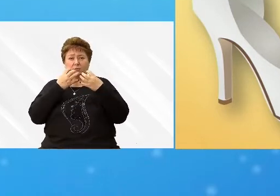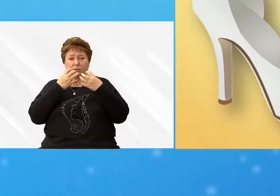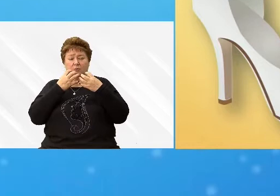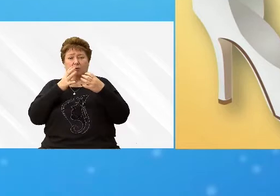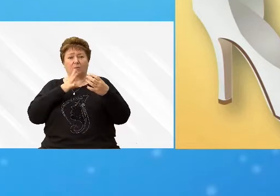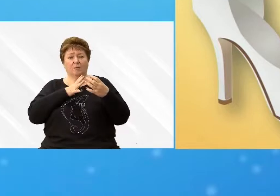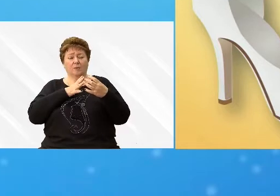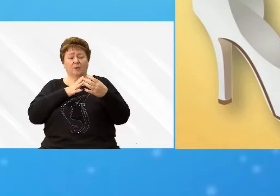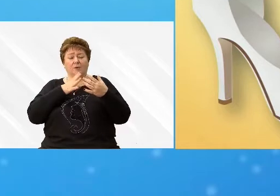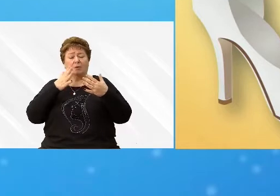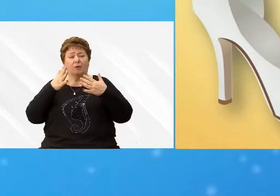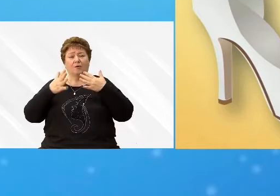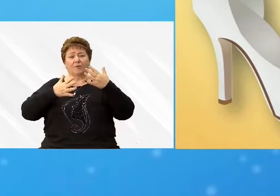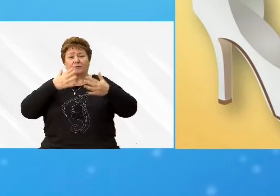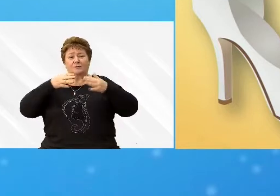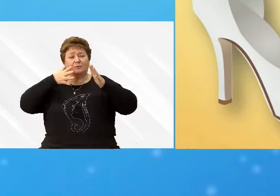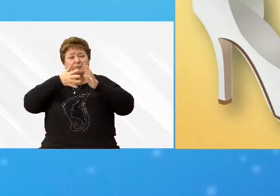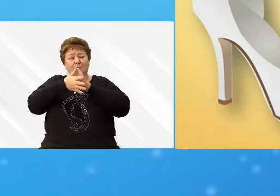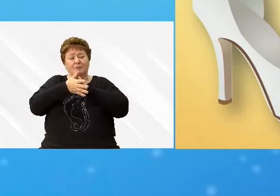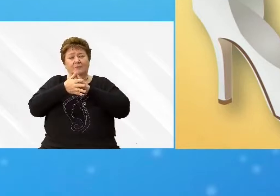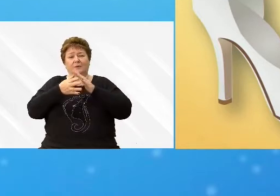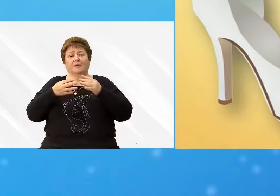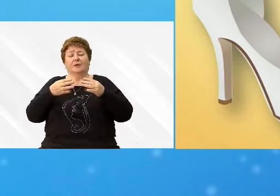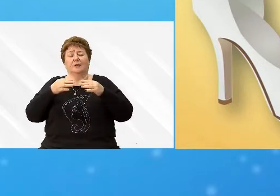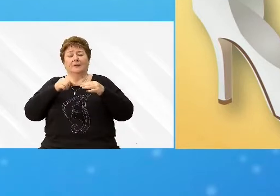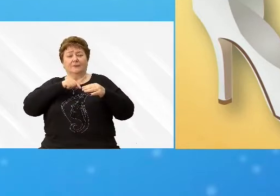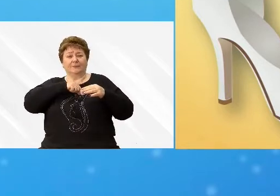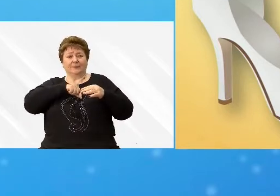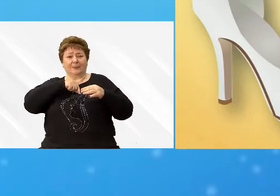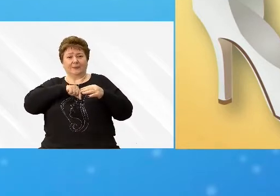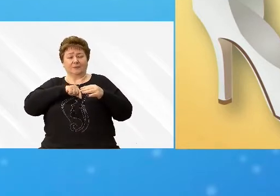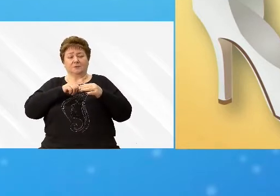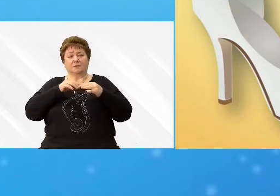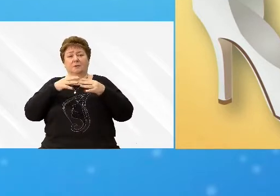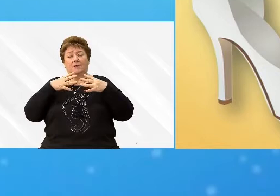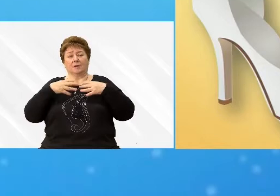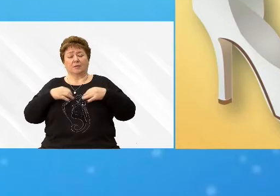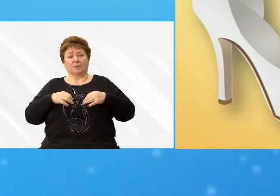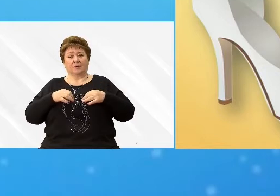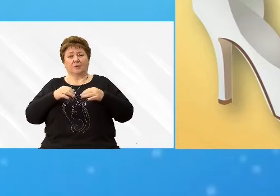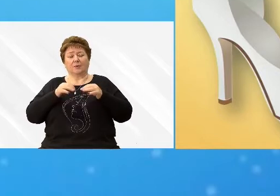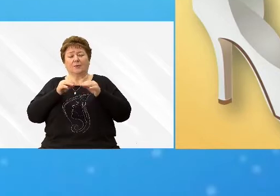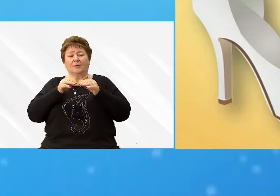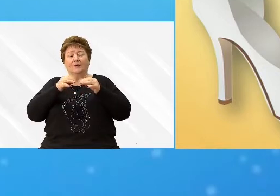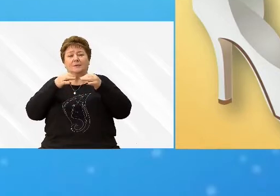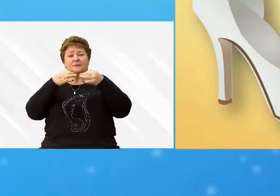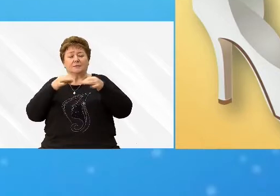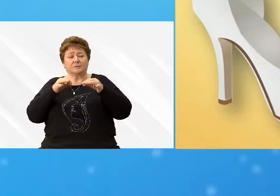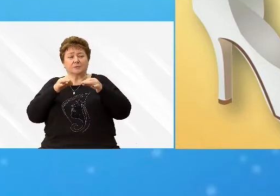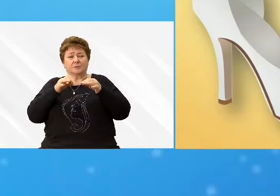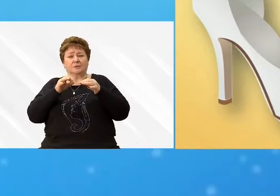были воздухопроницаемые а для нательного белья и гигроскопичные этими свойствами